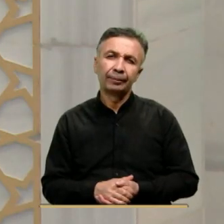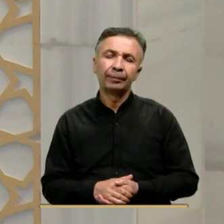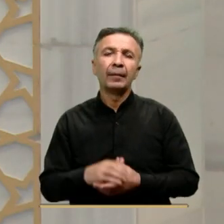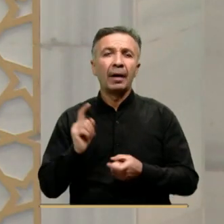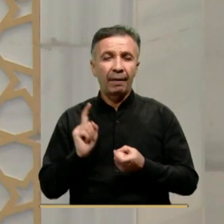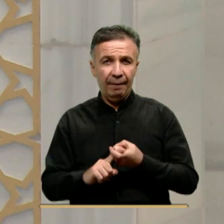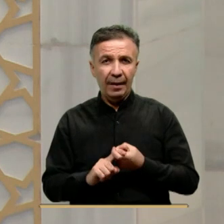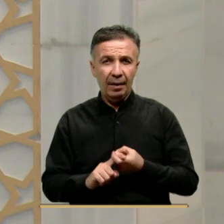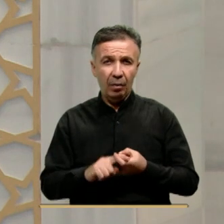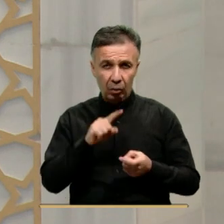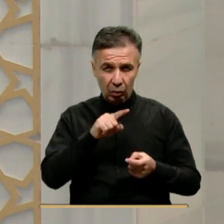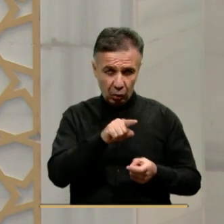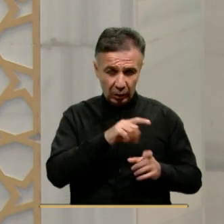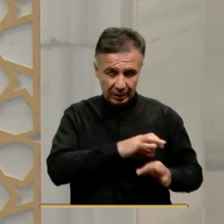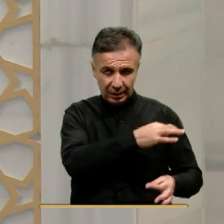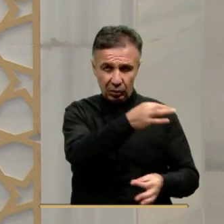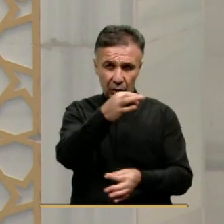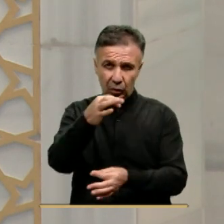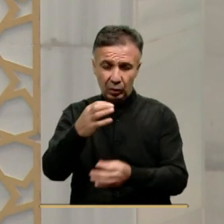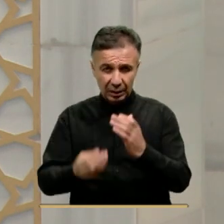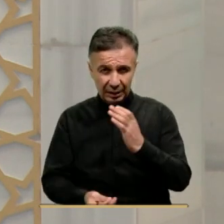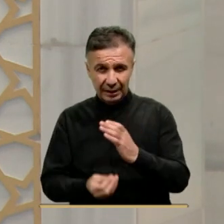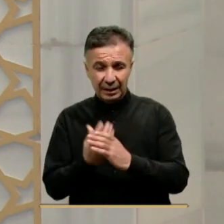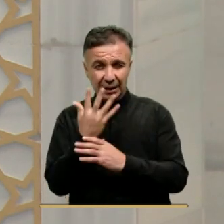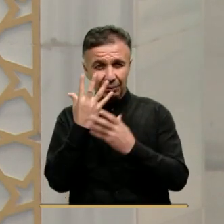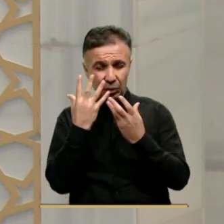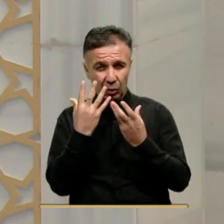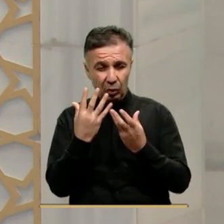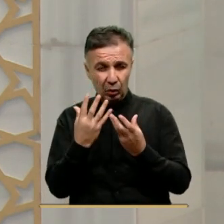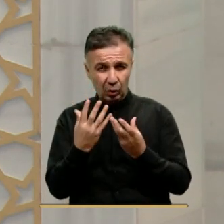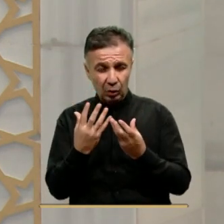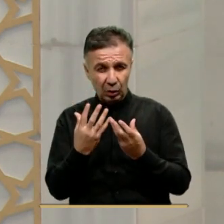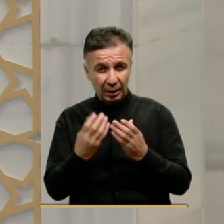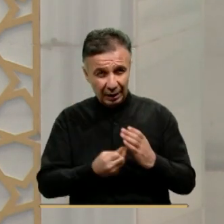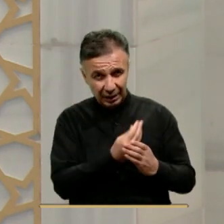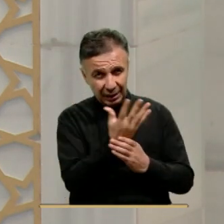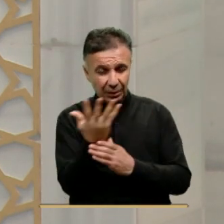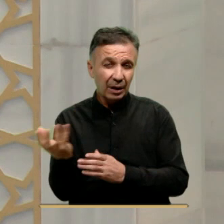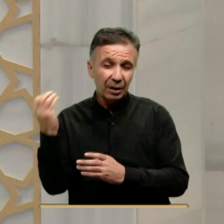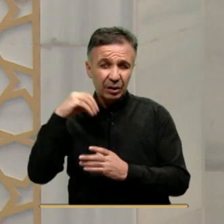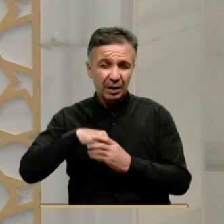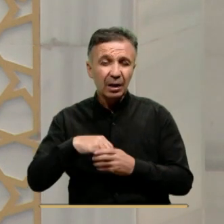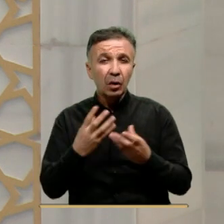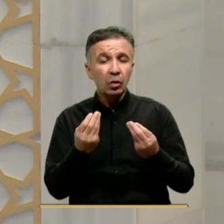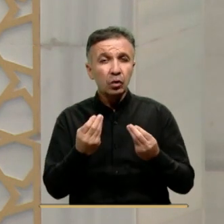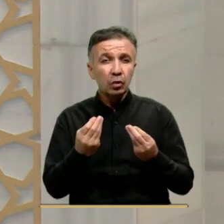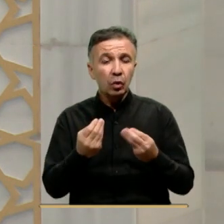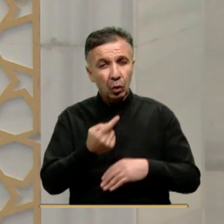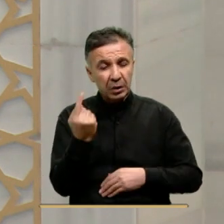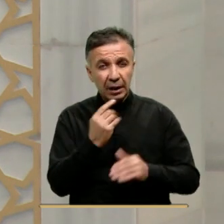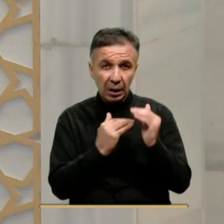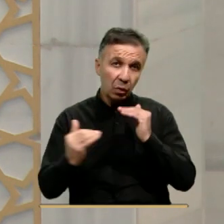ve onu yaratmış olduğumuz mahlukatın içerisinde çoğundan Üstün